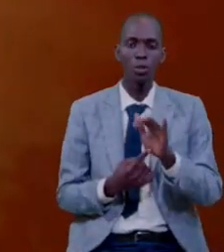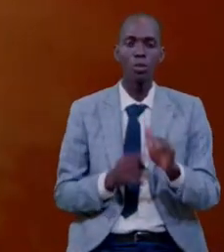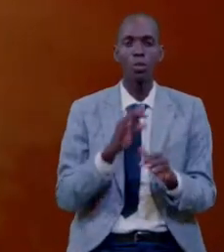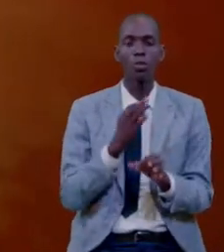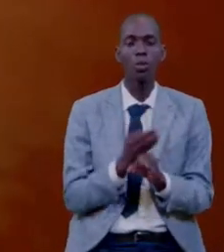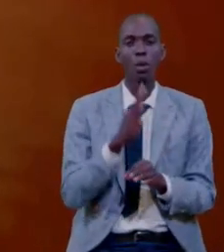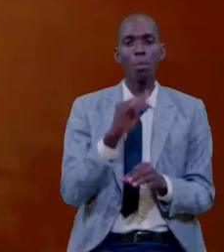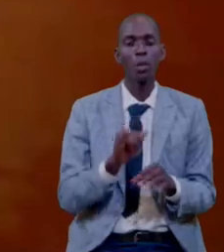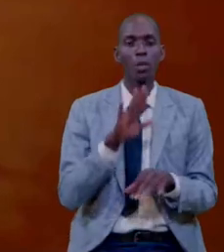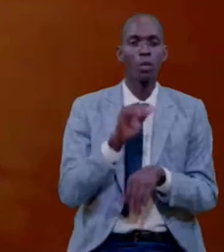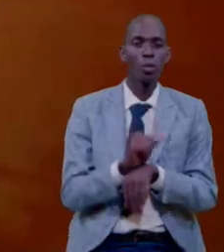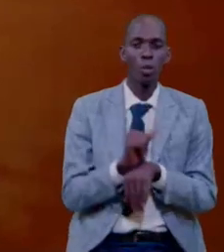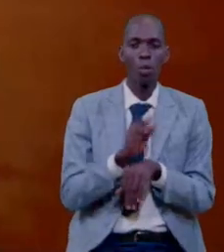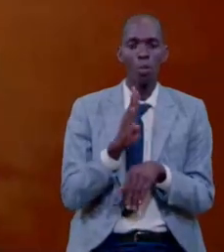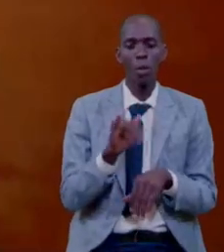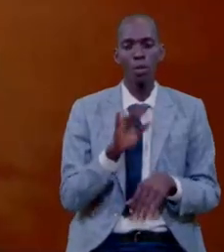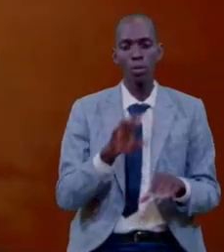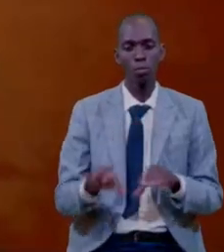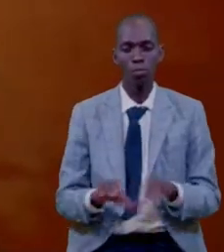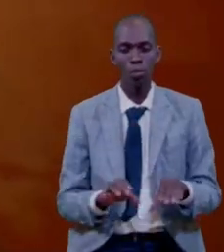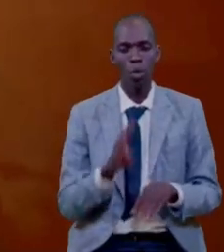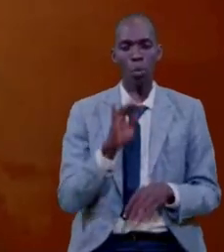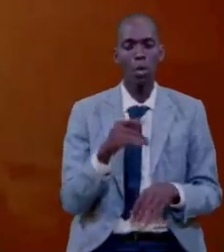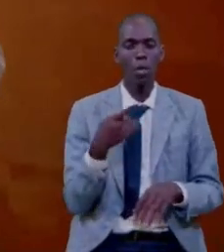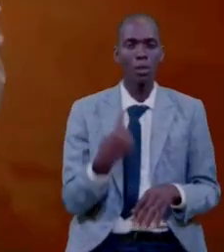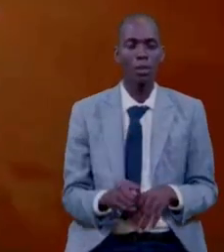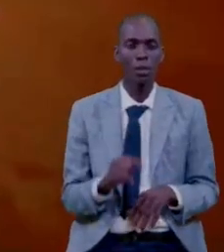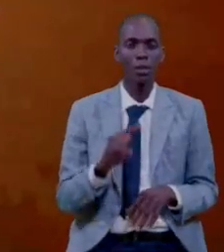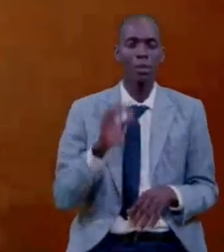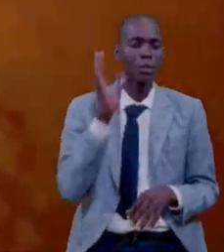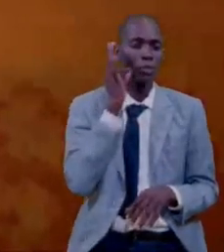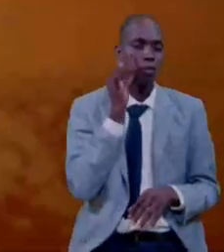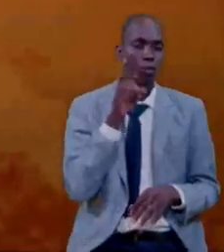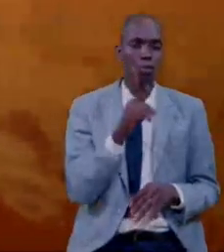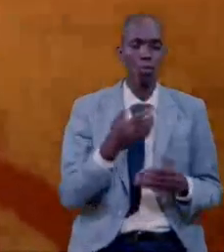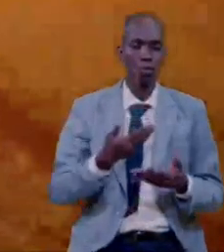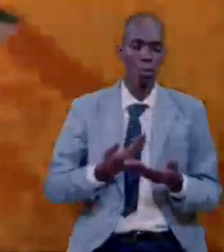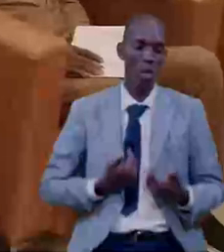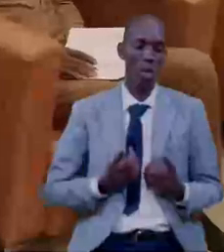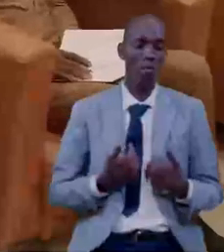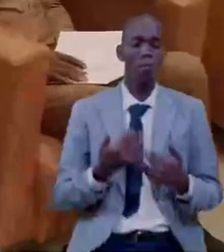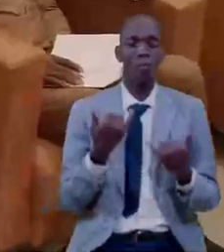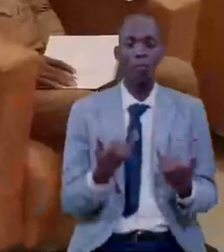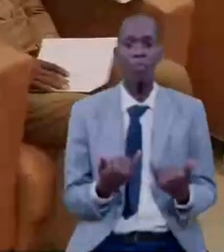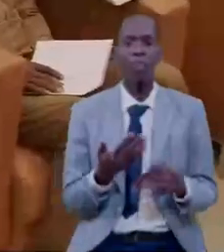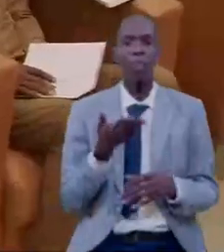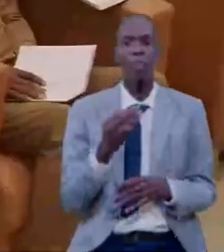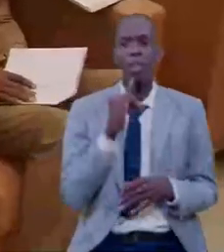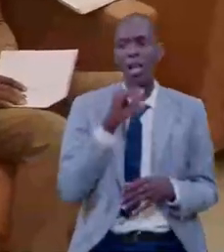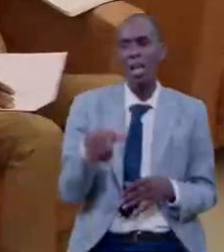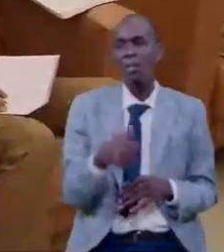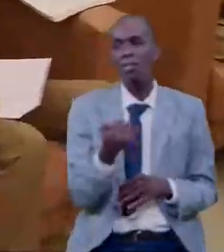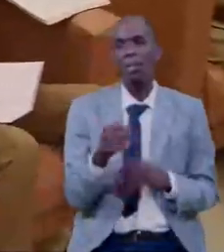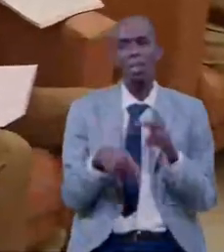par les œuvres, par les actes, par les fruits que vous portez. Maintenant, il y a une autre foi.